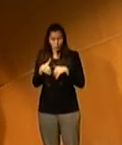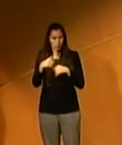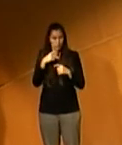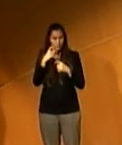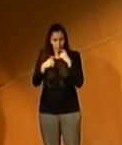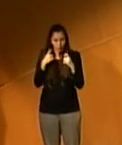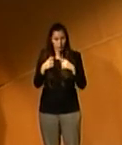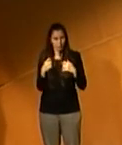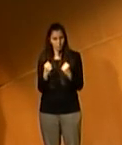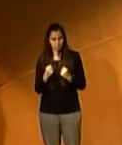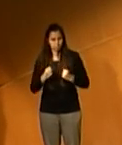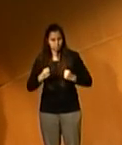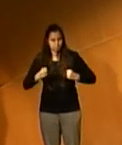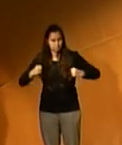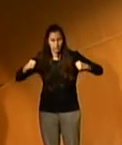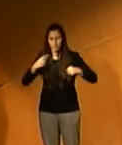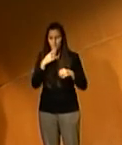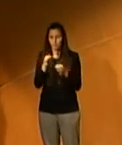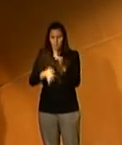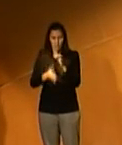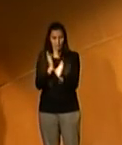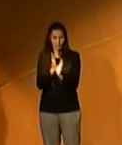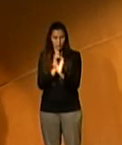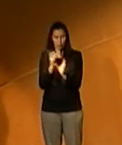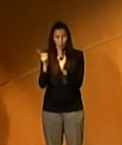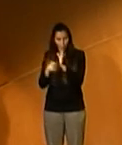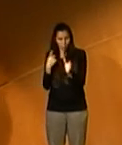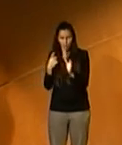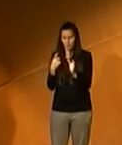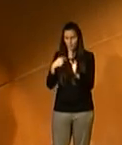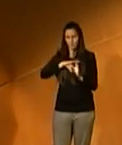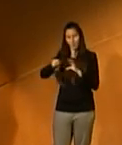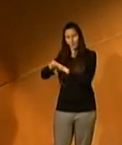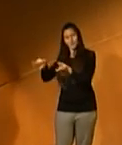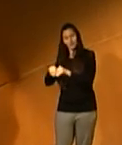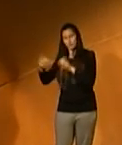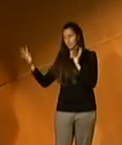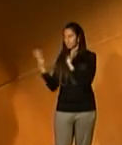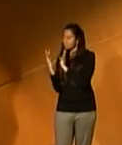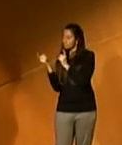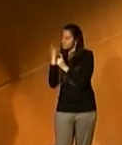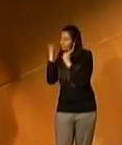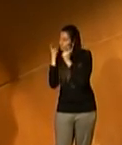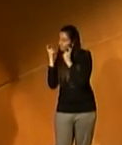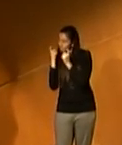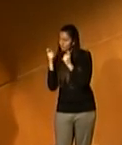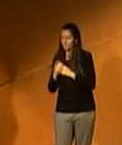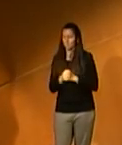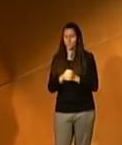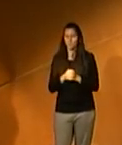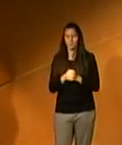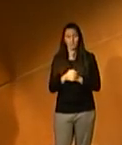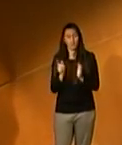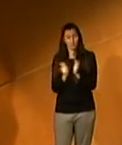du poids. Le bilan psychologique est réactualisé suite à une réunion de l'équipe éducative et de placement. Lors de ce